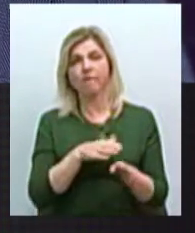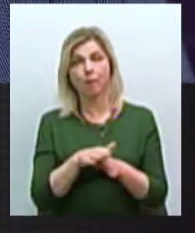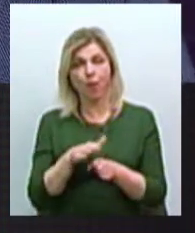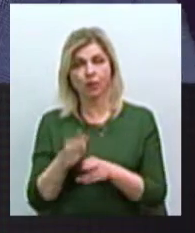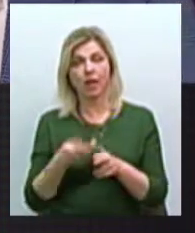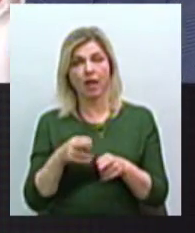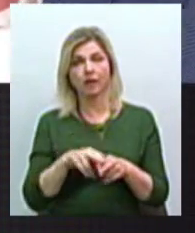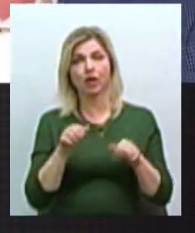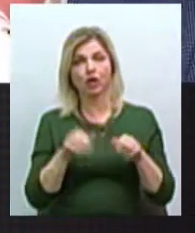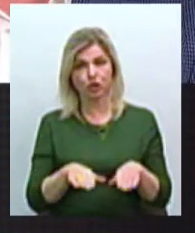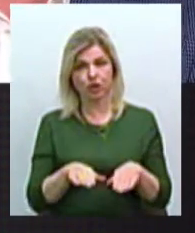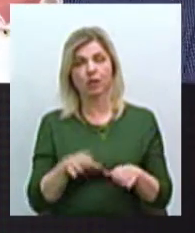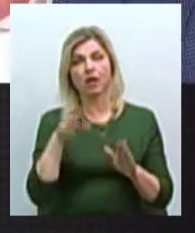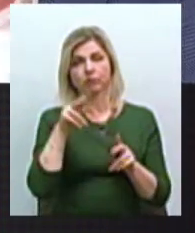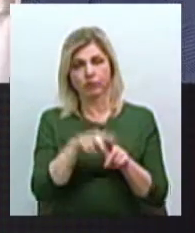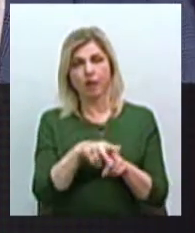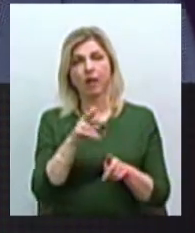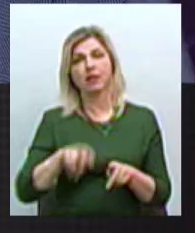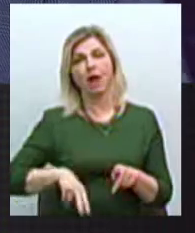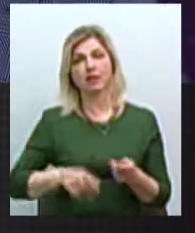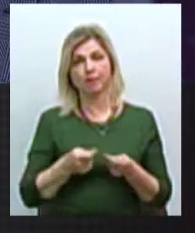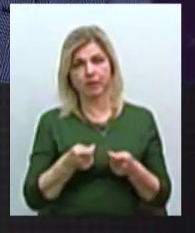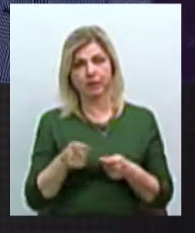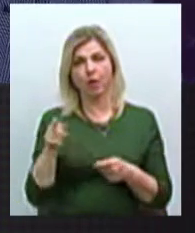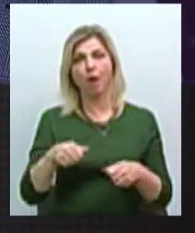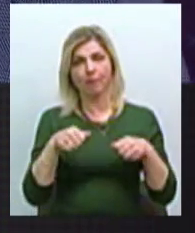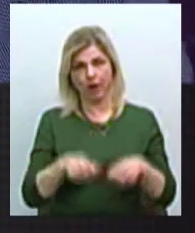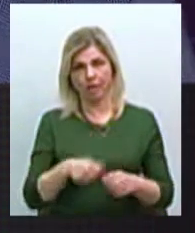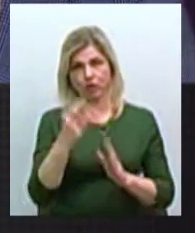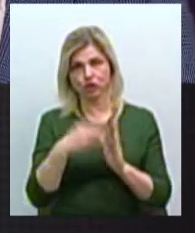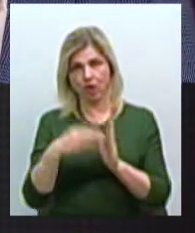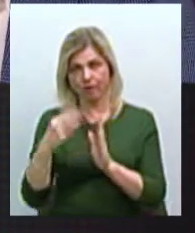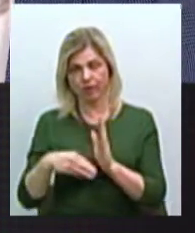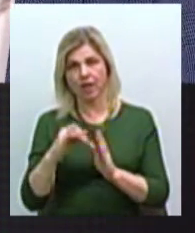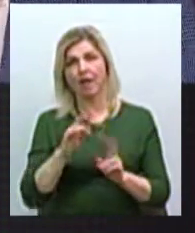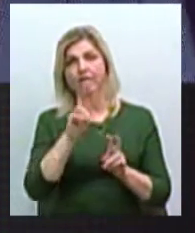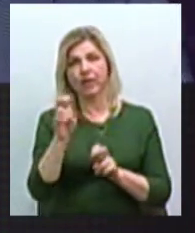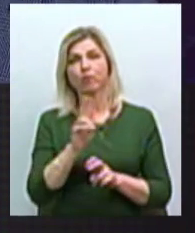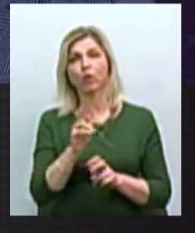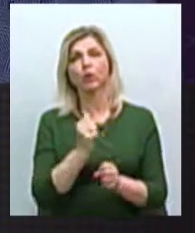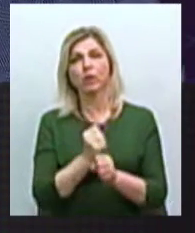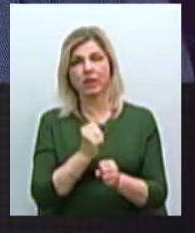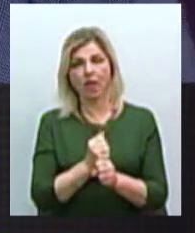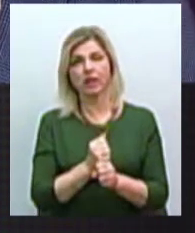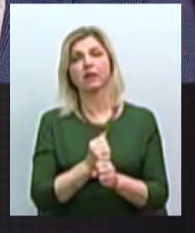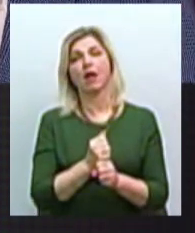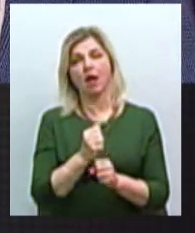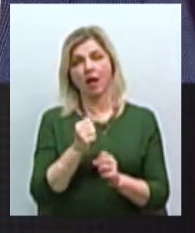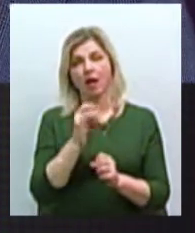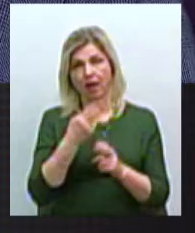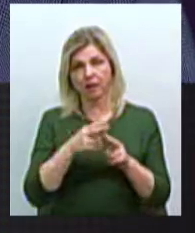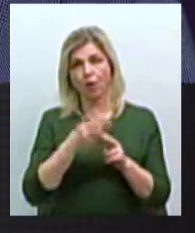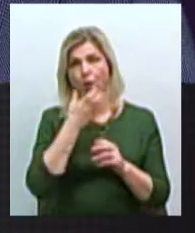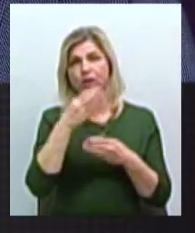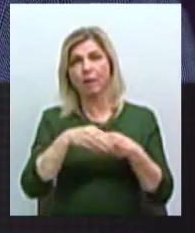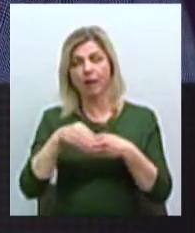выполнением этого решения положен в том числе на администрации, которые наделены правом штрафовать как фирмы, которые производят латочное утепление, так и жители домов, которые делают это